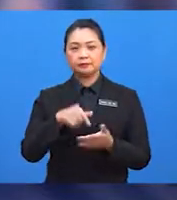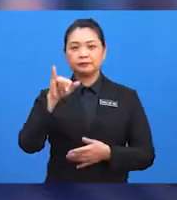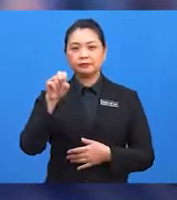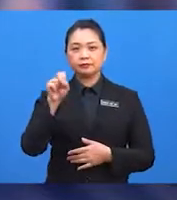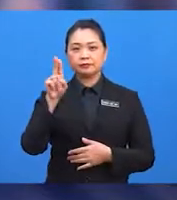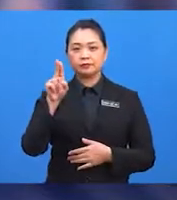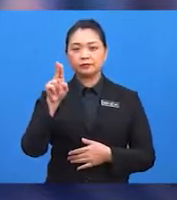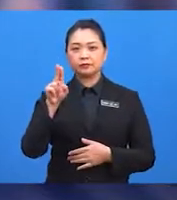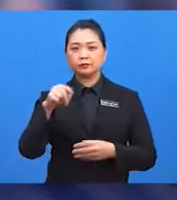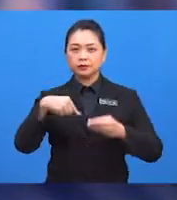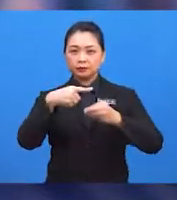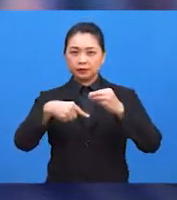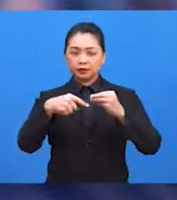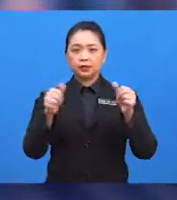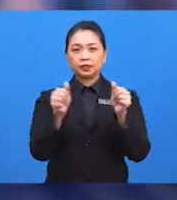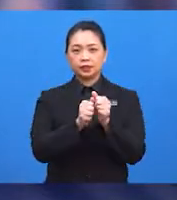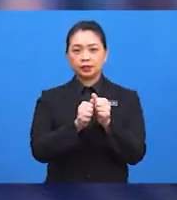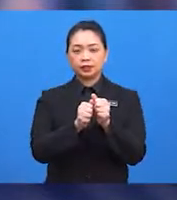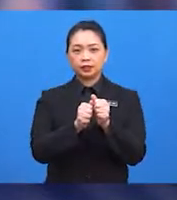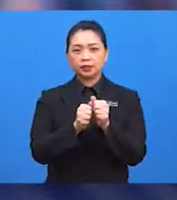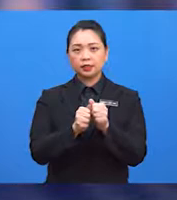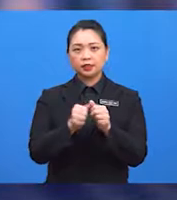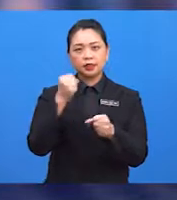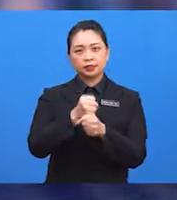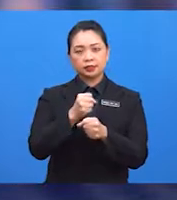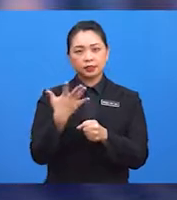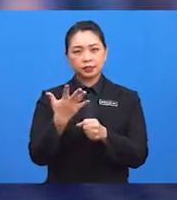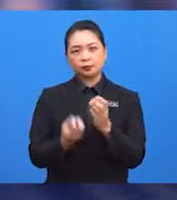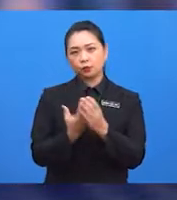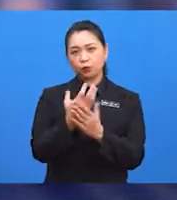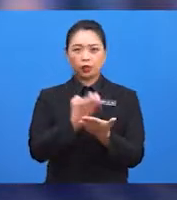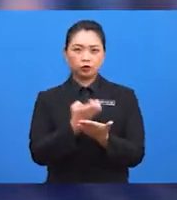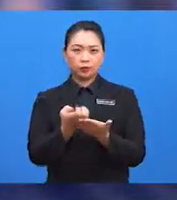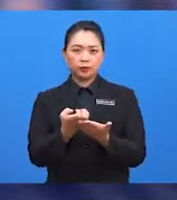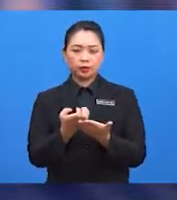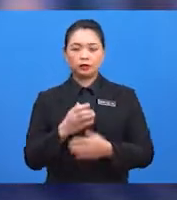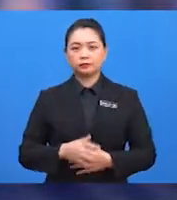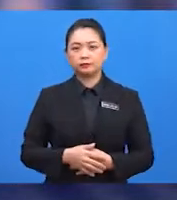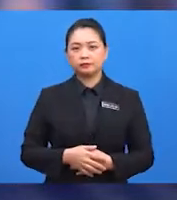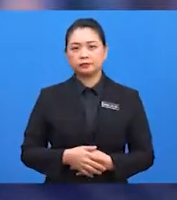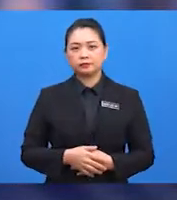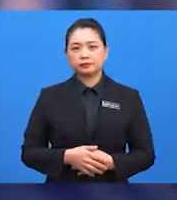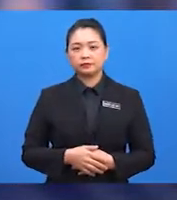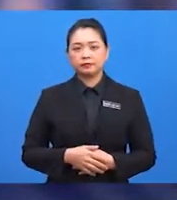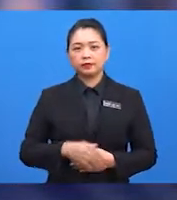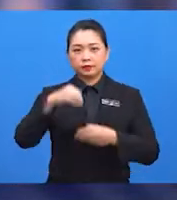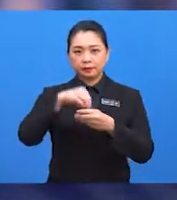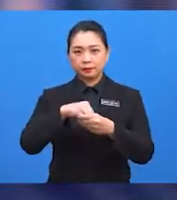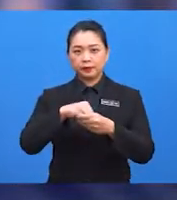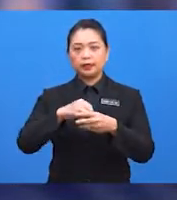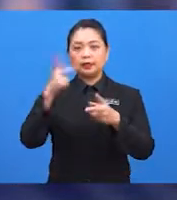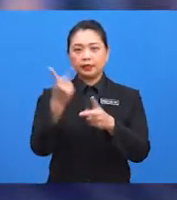inflasi, pengangguran, pertumbuhan ekonomi dan imbangan pembayaran. Dalam episod kali ini